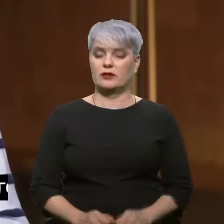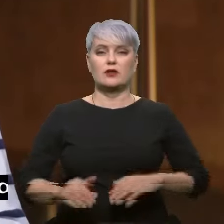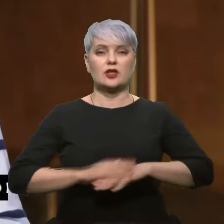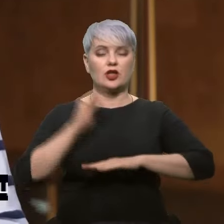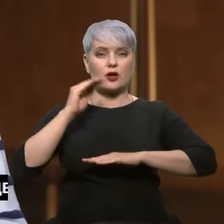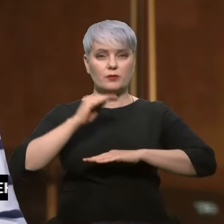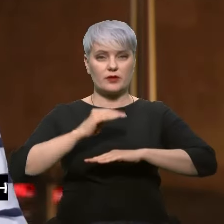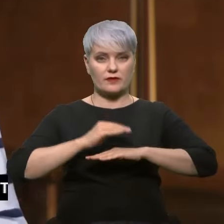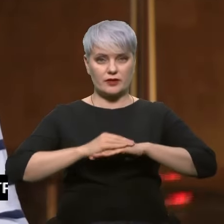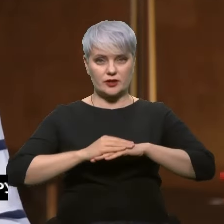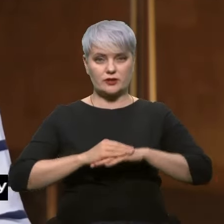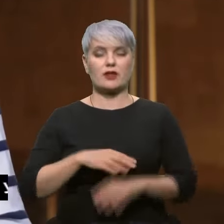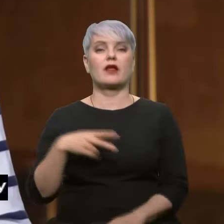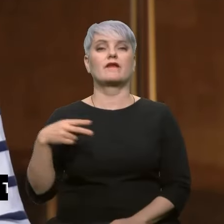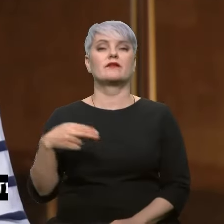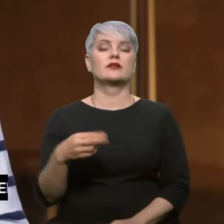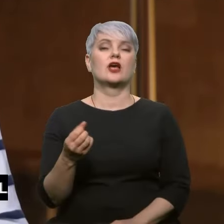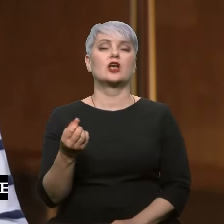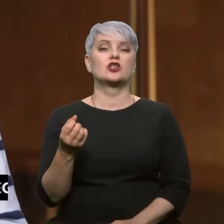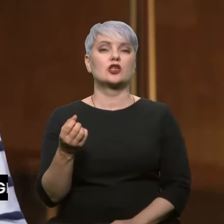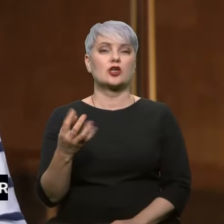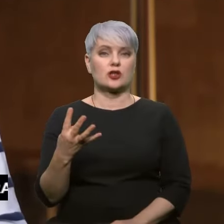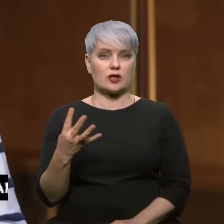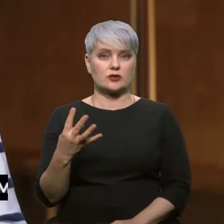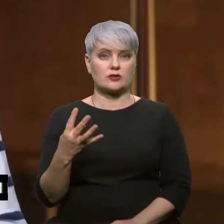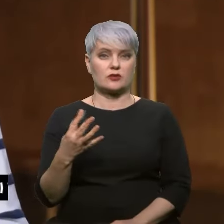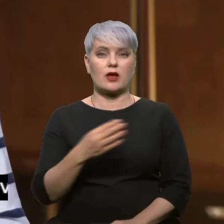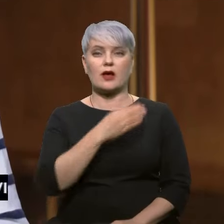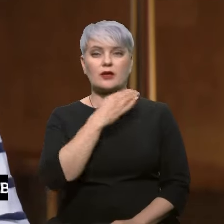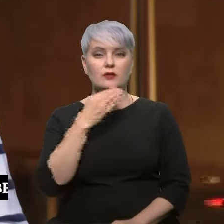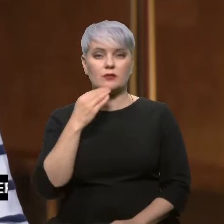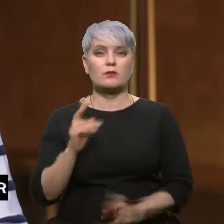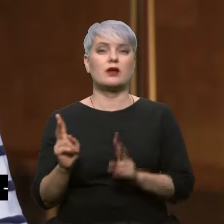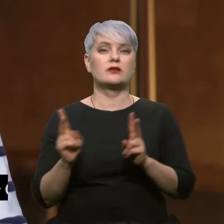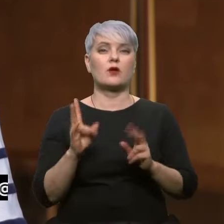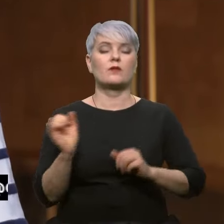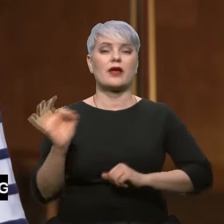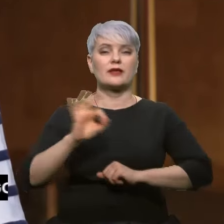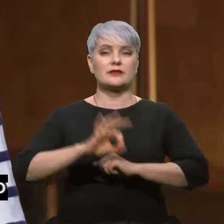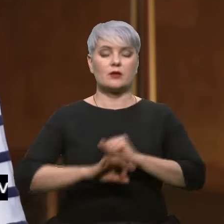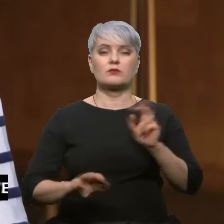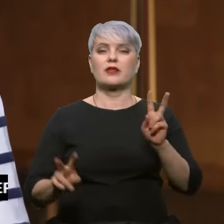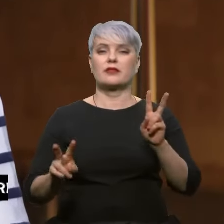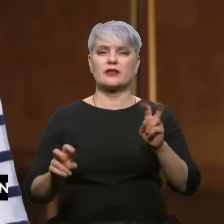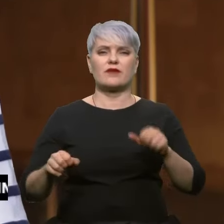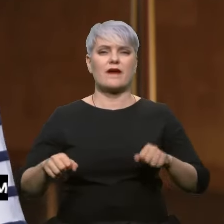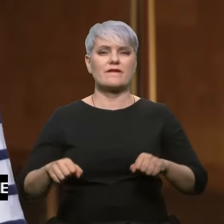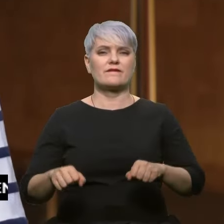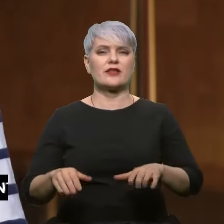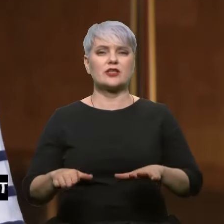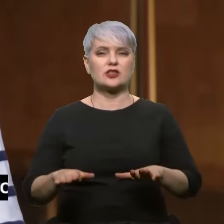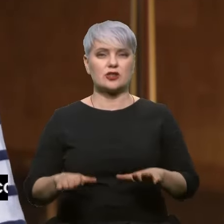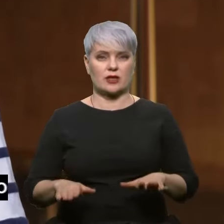Добрий вечір, В'ячеслав. 2014-го, який багато хто на Заході називає для України вирішальним, це перше